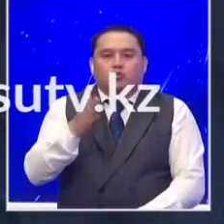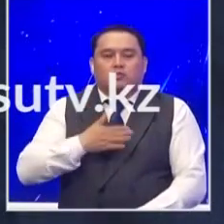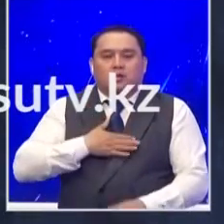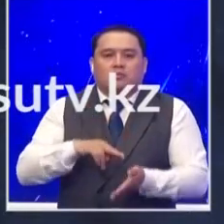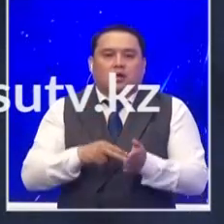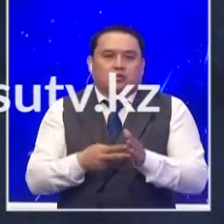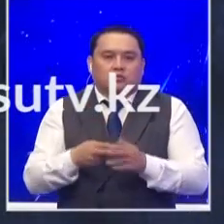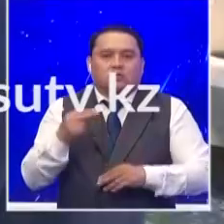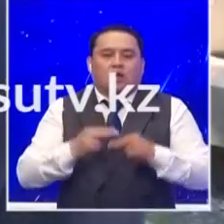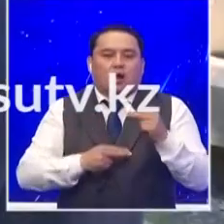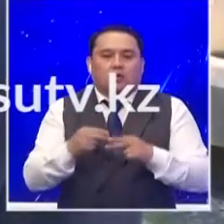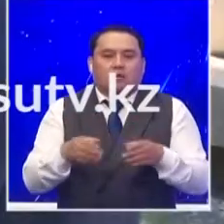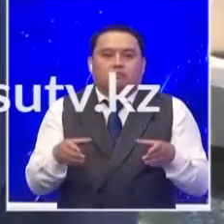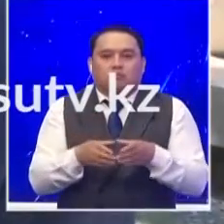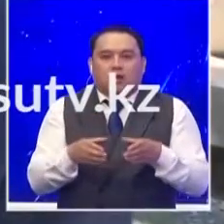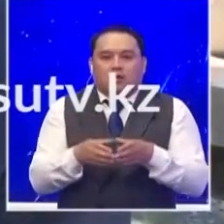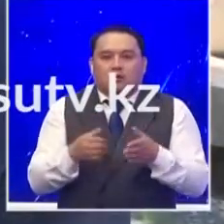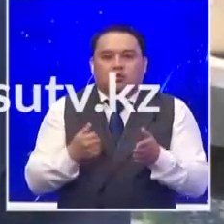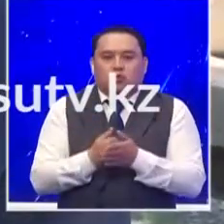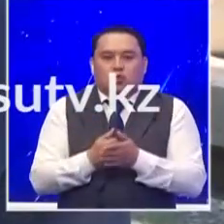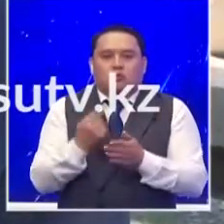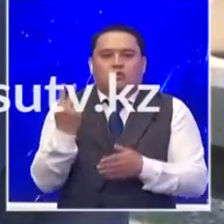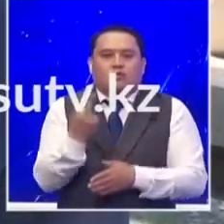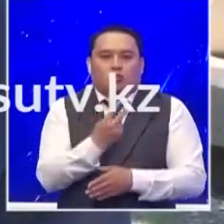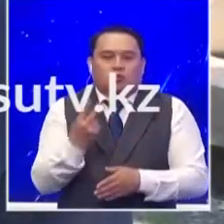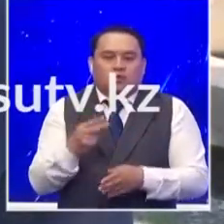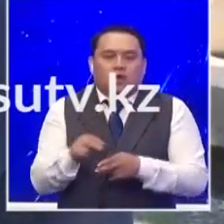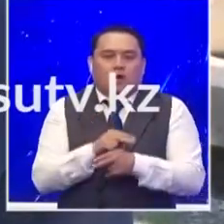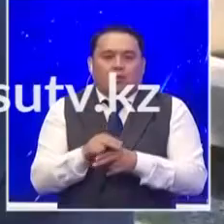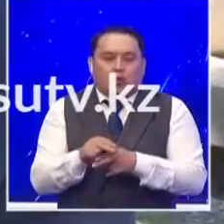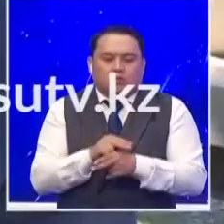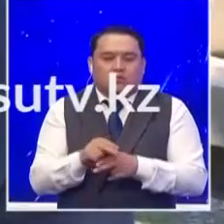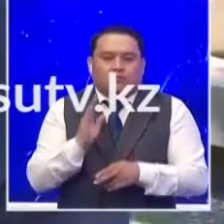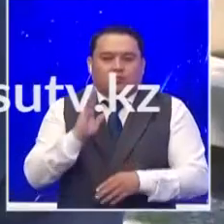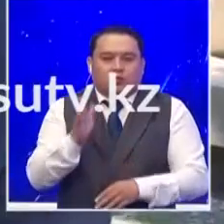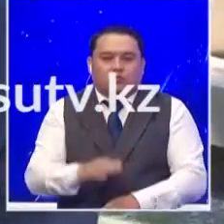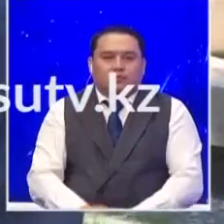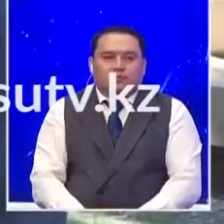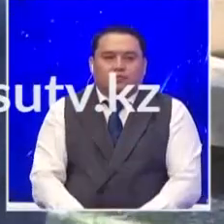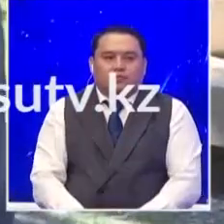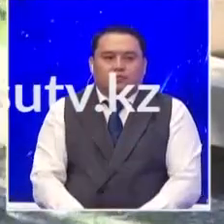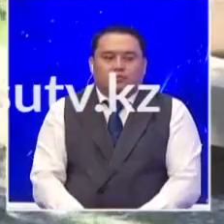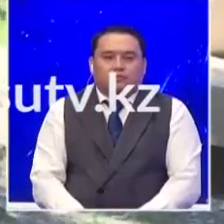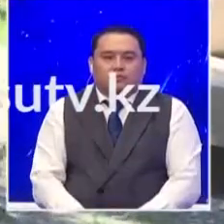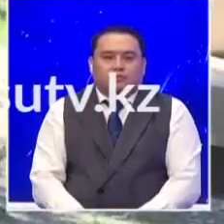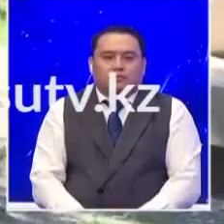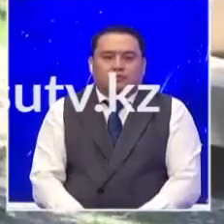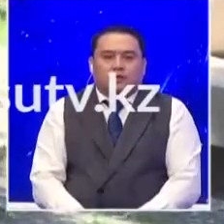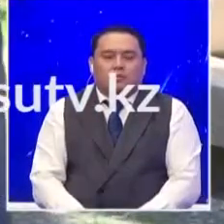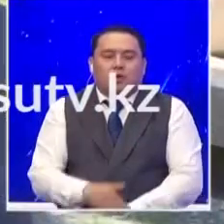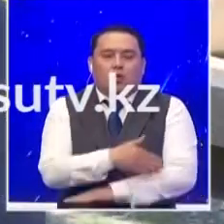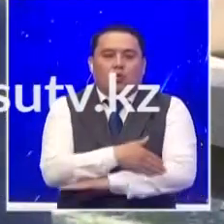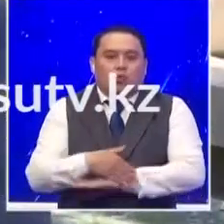планируется строительство от памятника Жалаир до арки с двух сторон, реконструкция скверов. Сквер по улице